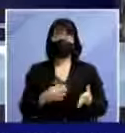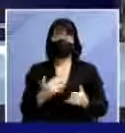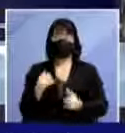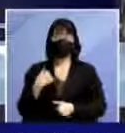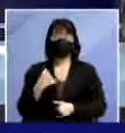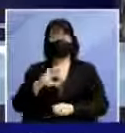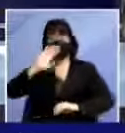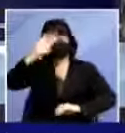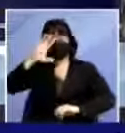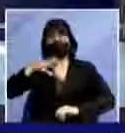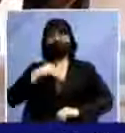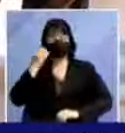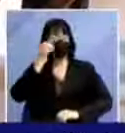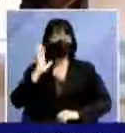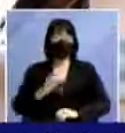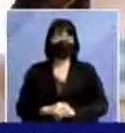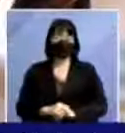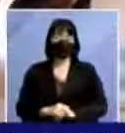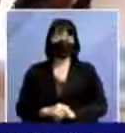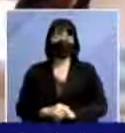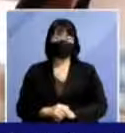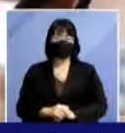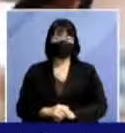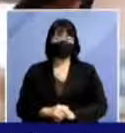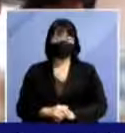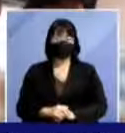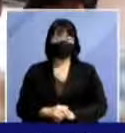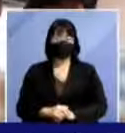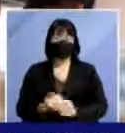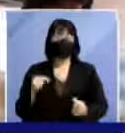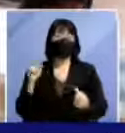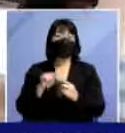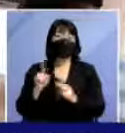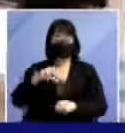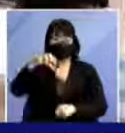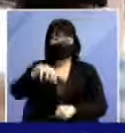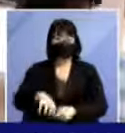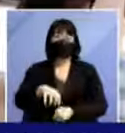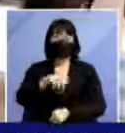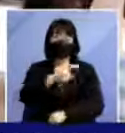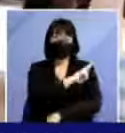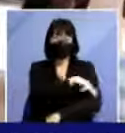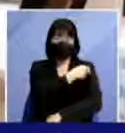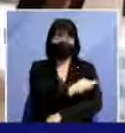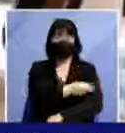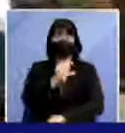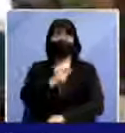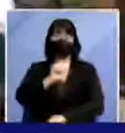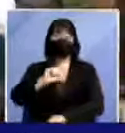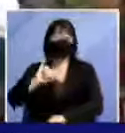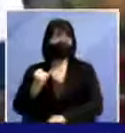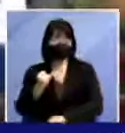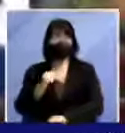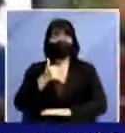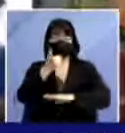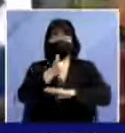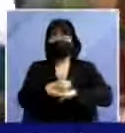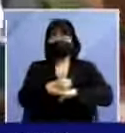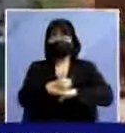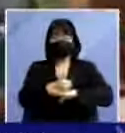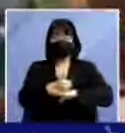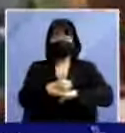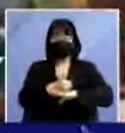ที่บ้านจะเป็นอย่างไรไปติดตามครับที่สำนักงานสาธารณสุขจังหวัดพิษณุโลกครับนายแพทย์ไกรสุขพิชรบุรณินนะ